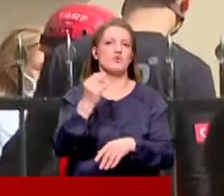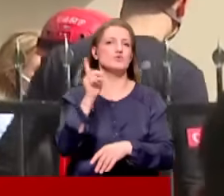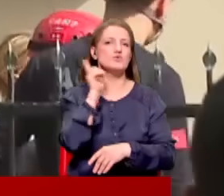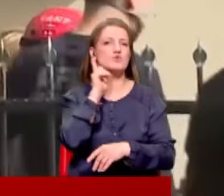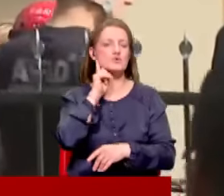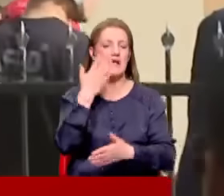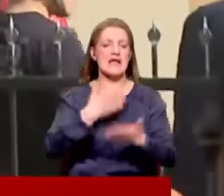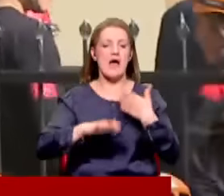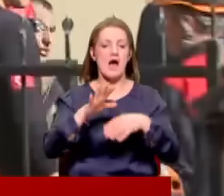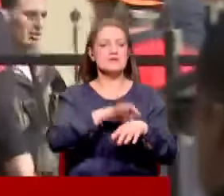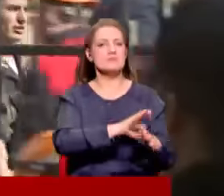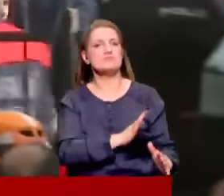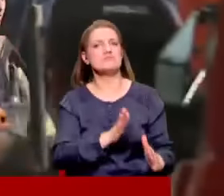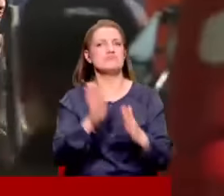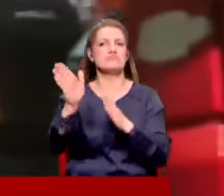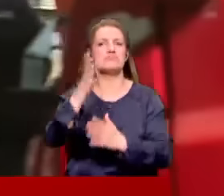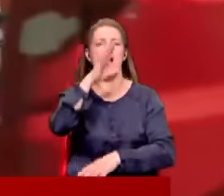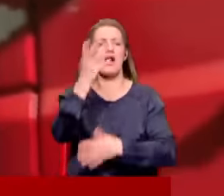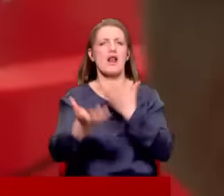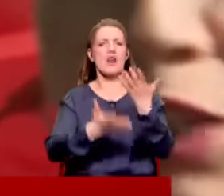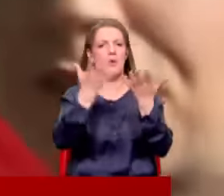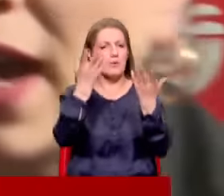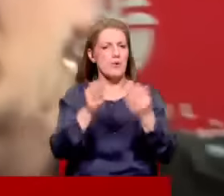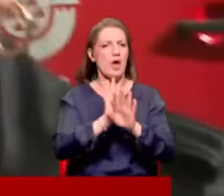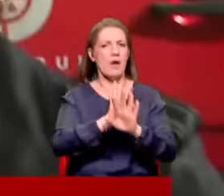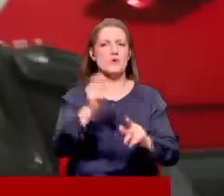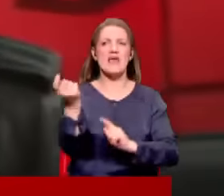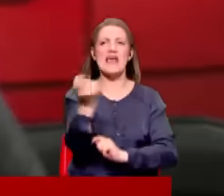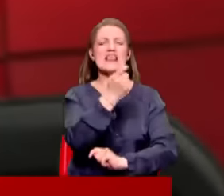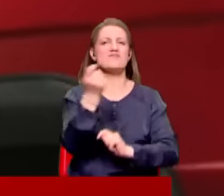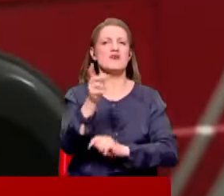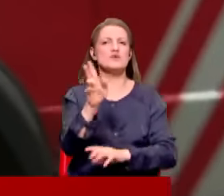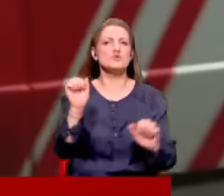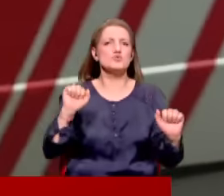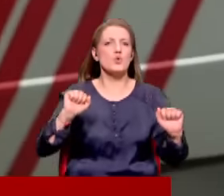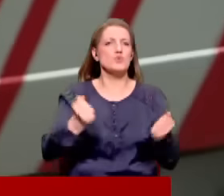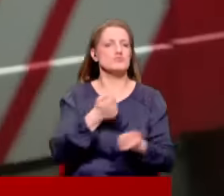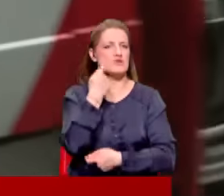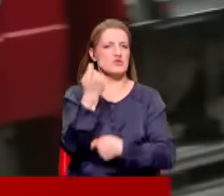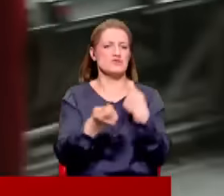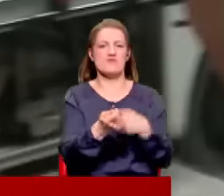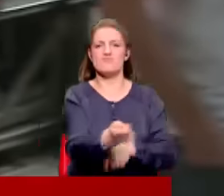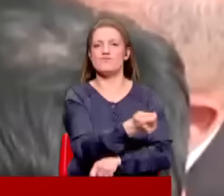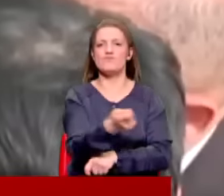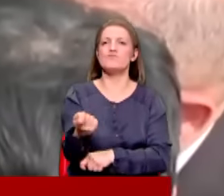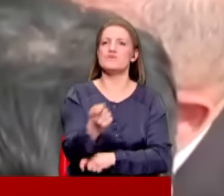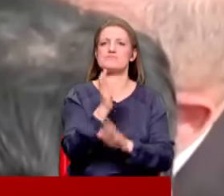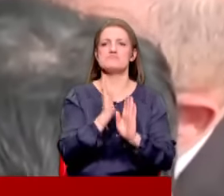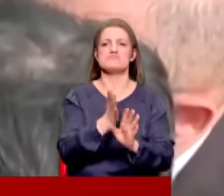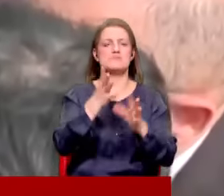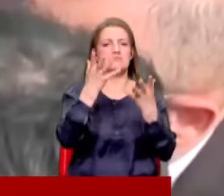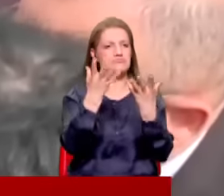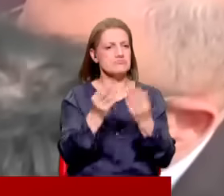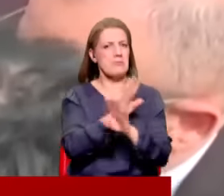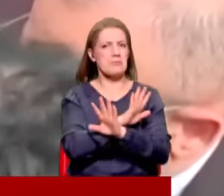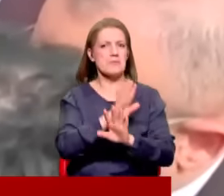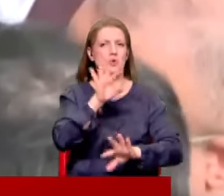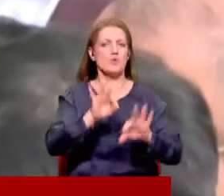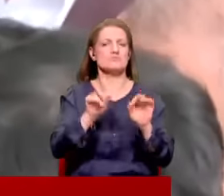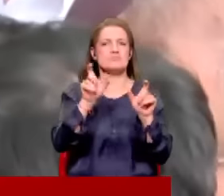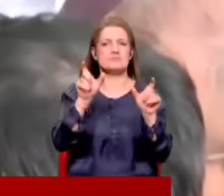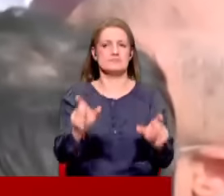hastaneye kaldırıldı. Alevler söndürüldü. Şimdi ise itfaiyenin soğutma çalışmaları sürüyor. Söndürüldü, kontrol